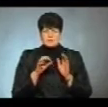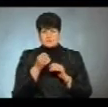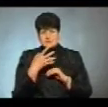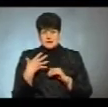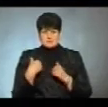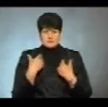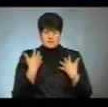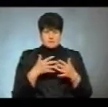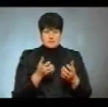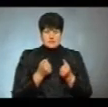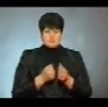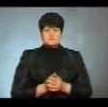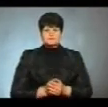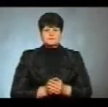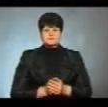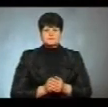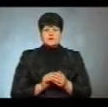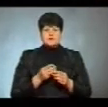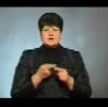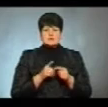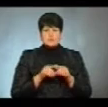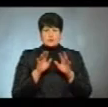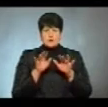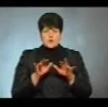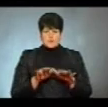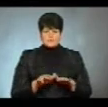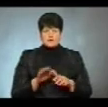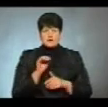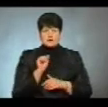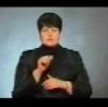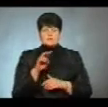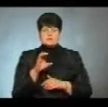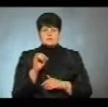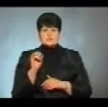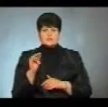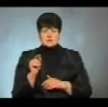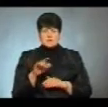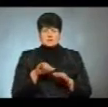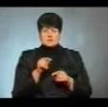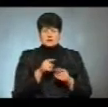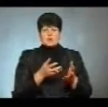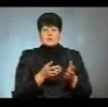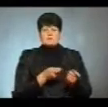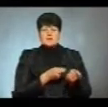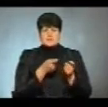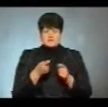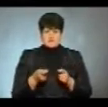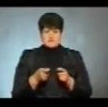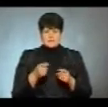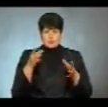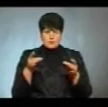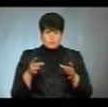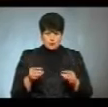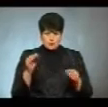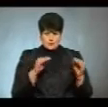8:15 ми їх вже прийняли. Це оператор комп'ютерного набору Алла Свінчак. Після того, як привезли першу упаковку бюлетенів, вона вносила